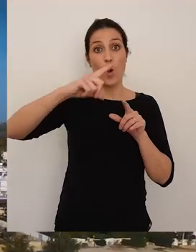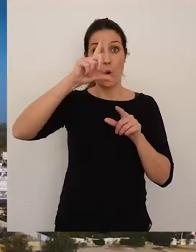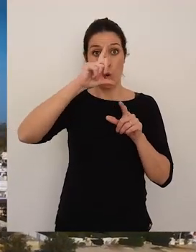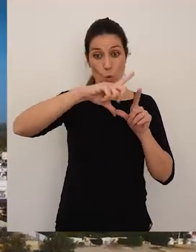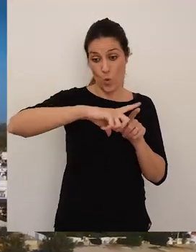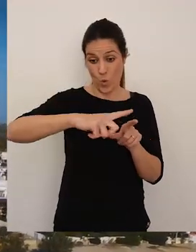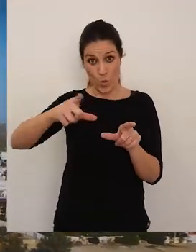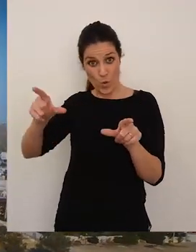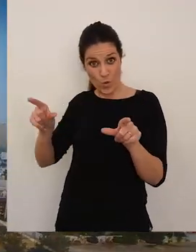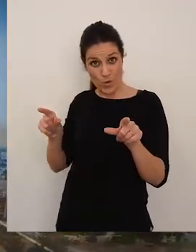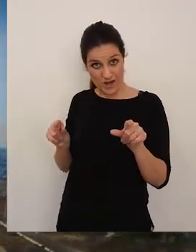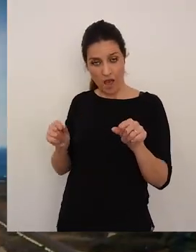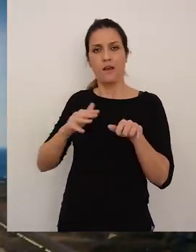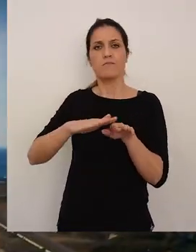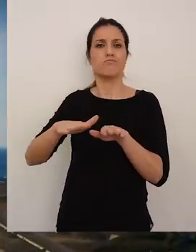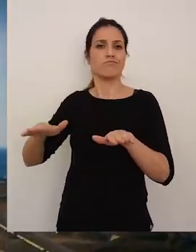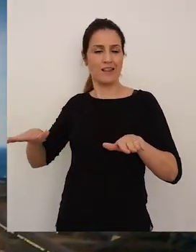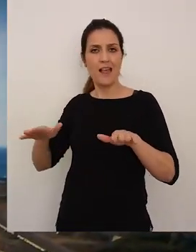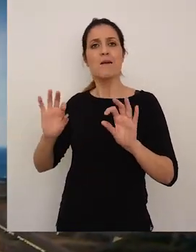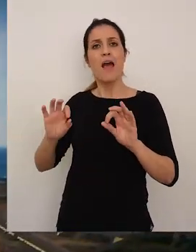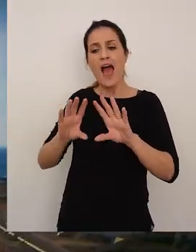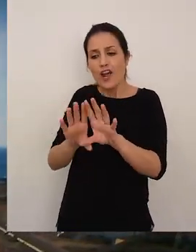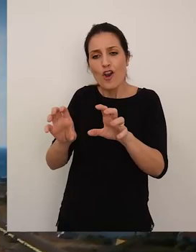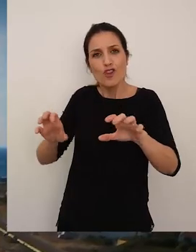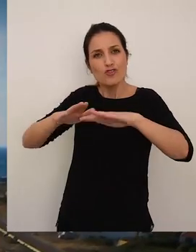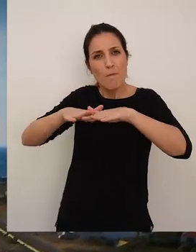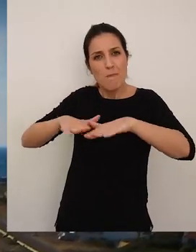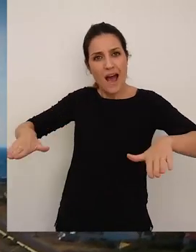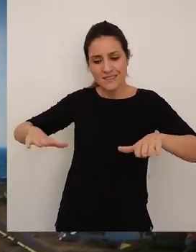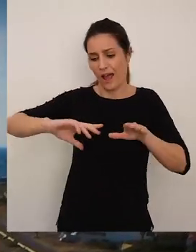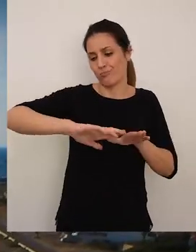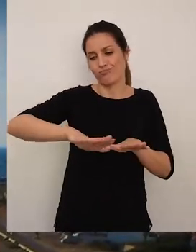a forma di mezzaluna, situato a ridosso della bassa scogliera.